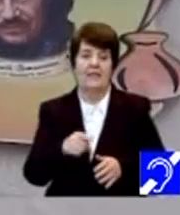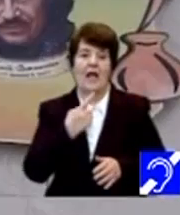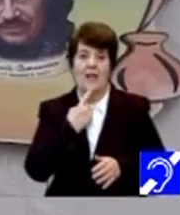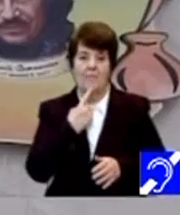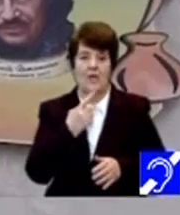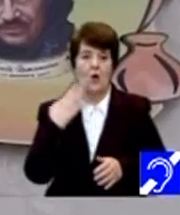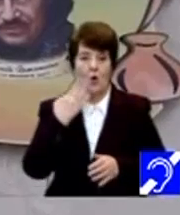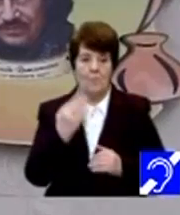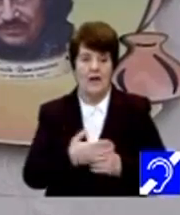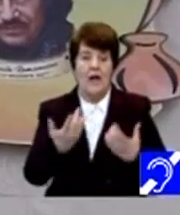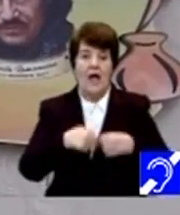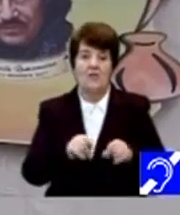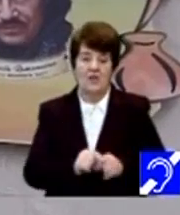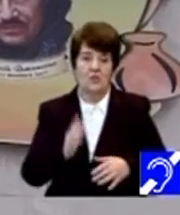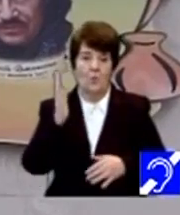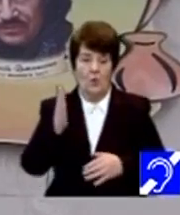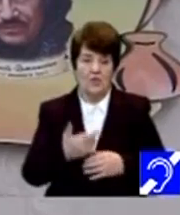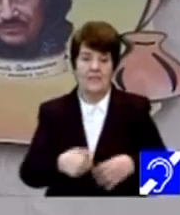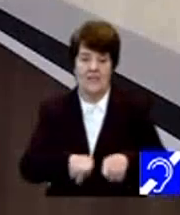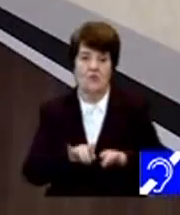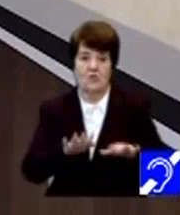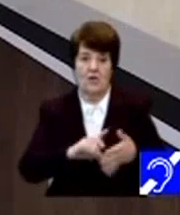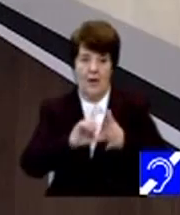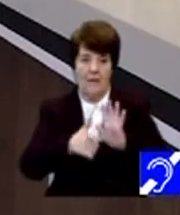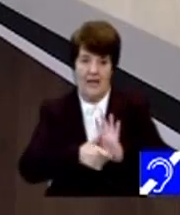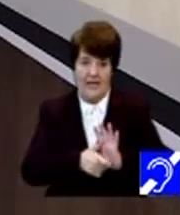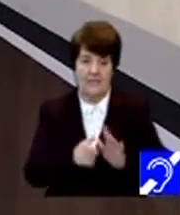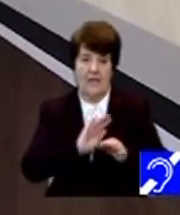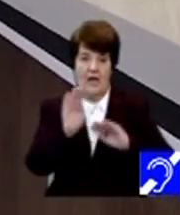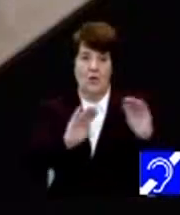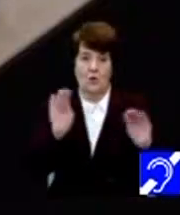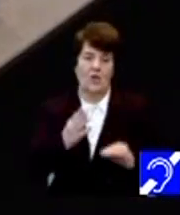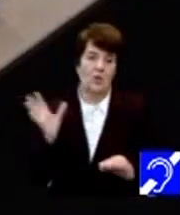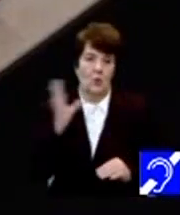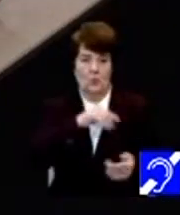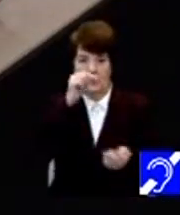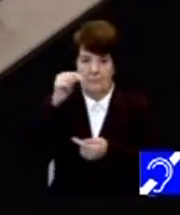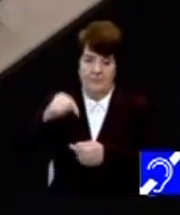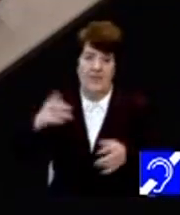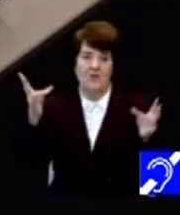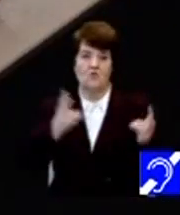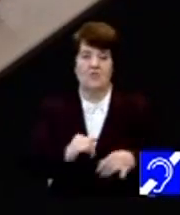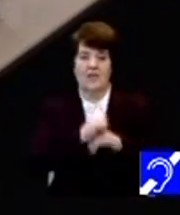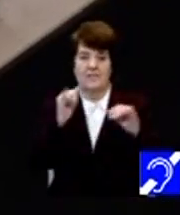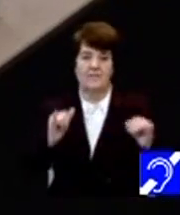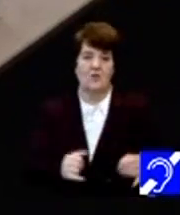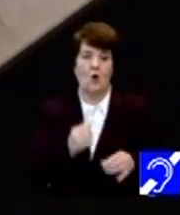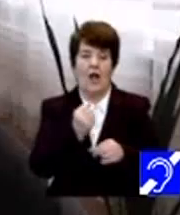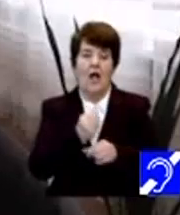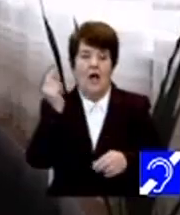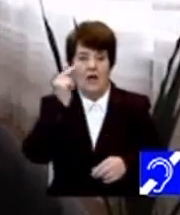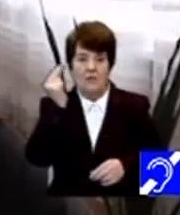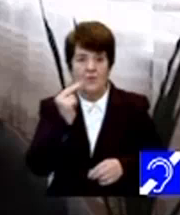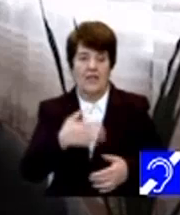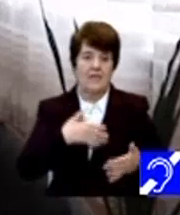limbii române. Această oportunitate, acest nou cabinet, care este dotat cu tot ceea ce este necesar pentru desfășurarea